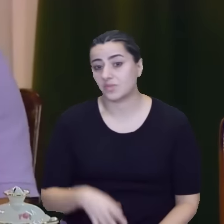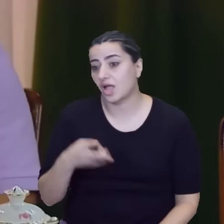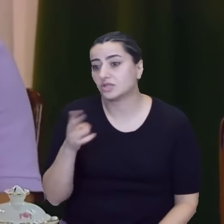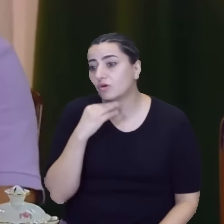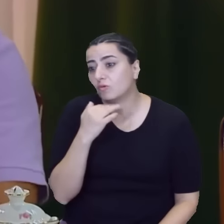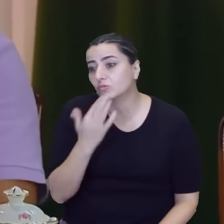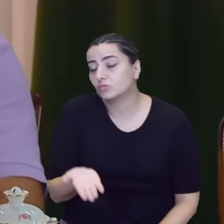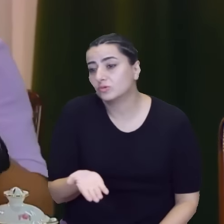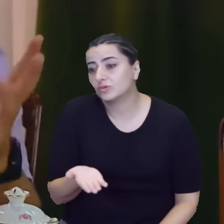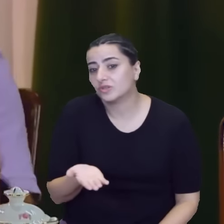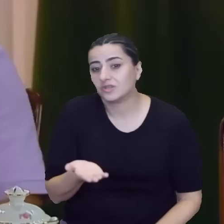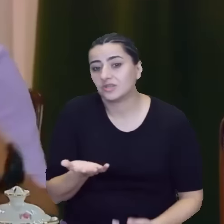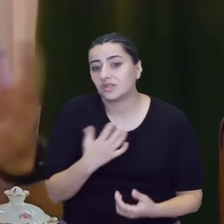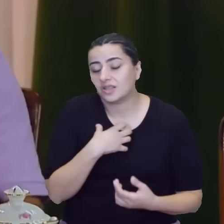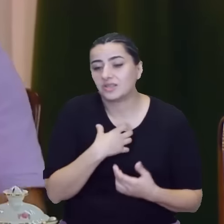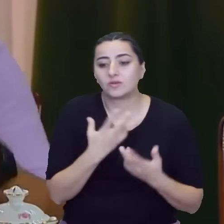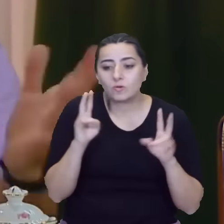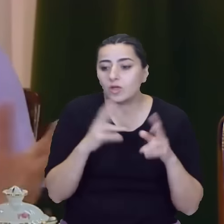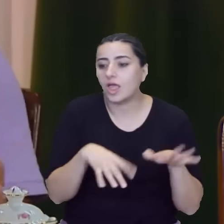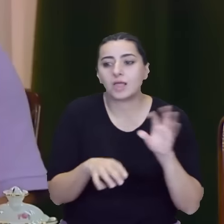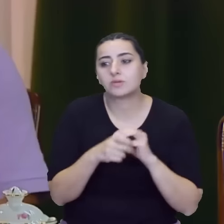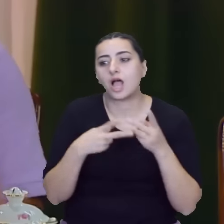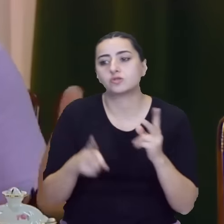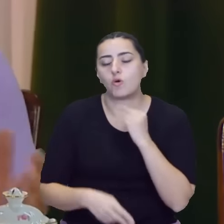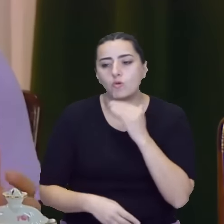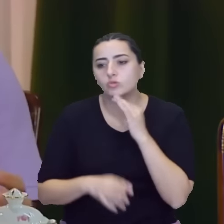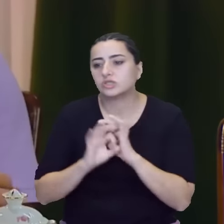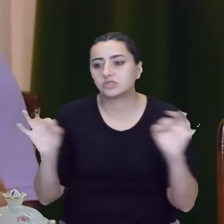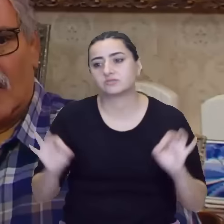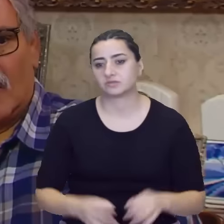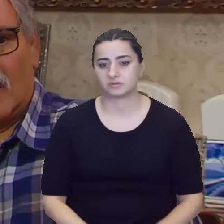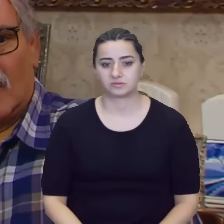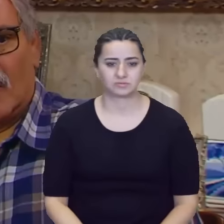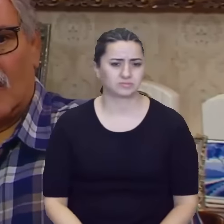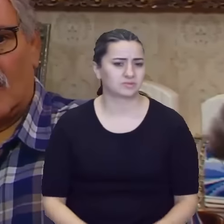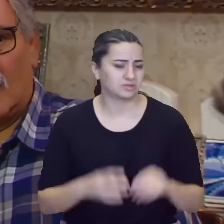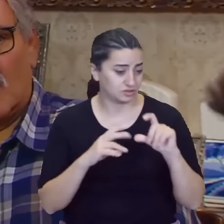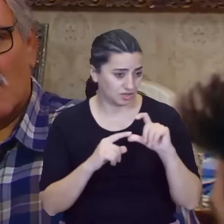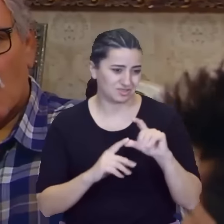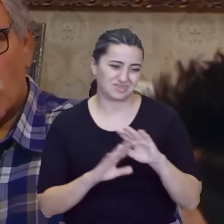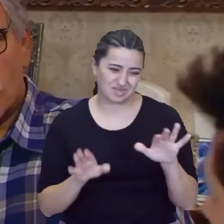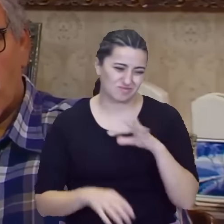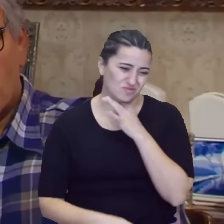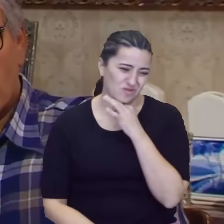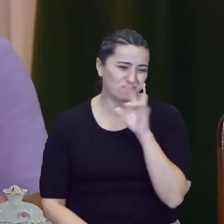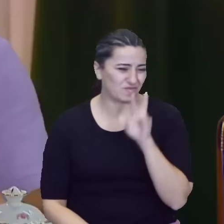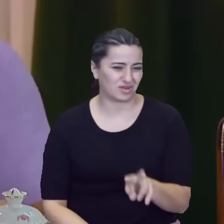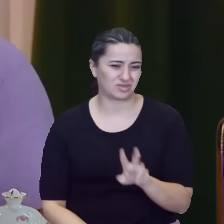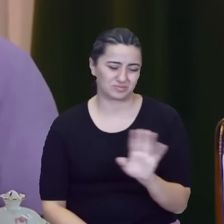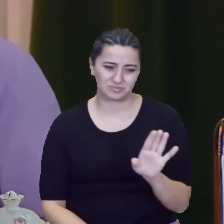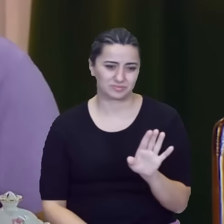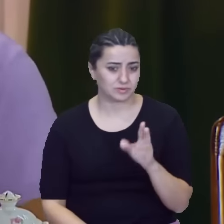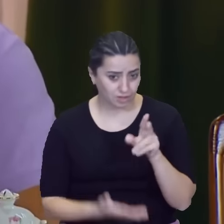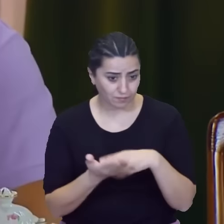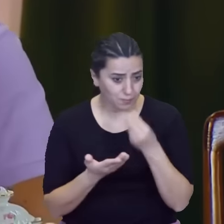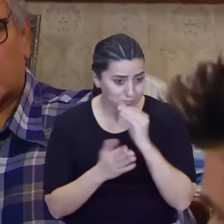Açamıyoruz ki enişte. Ne kendisi, ne mevzusu, ne konusu açılıyor. Hiçbir şey açılmıyor yani. Şahin'cim tamam artık ama vallahi ha.